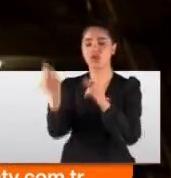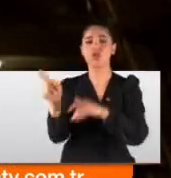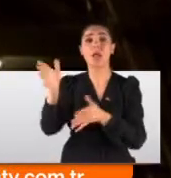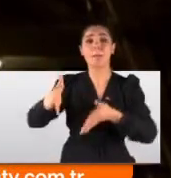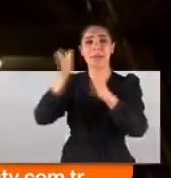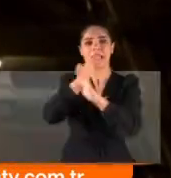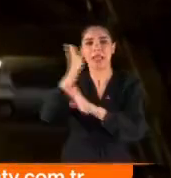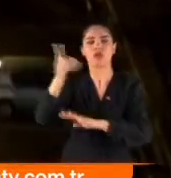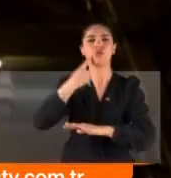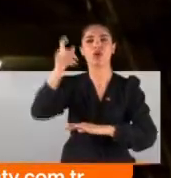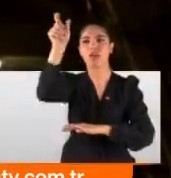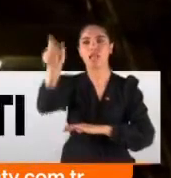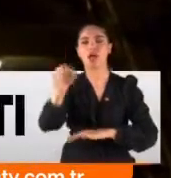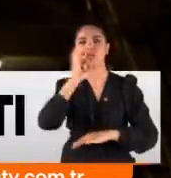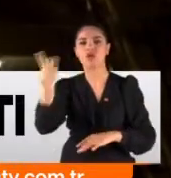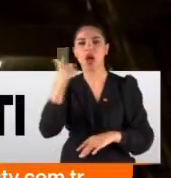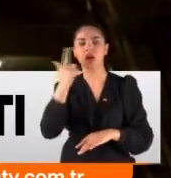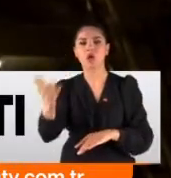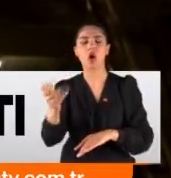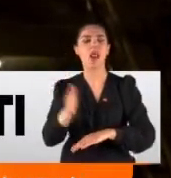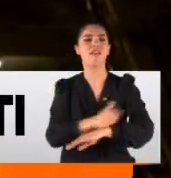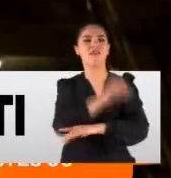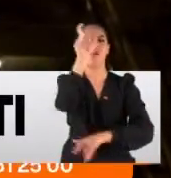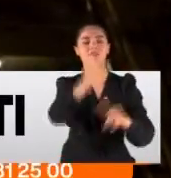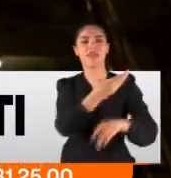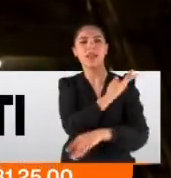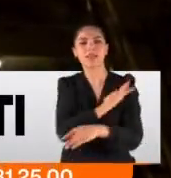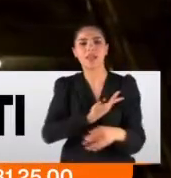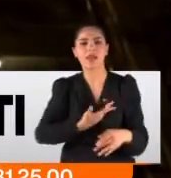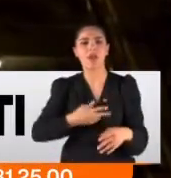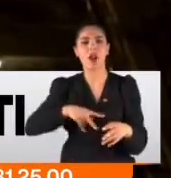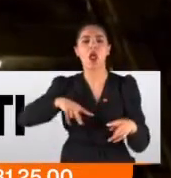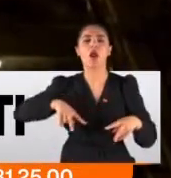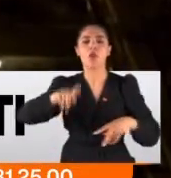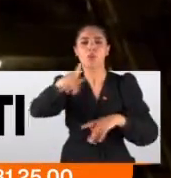Başkan Erdoğan'ın çağrısıyla vatanseverler de sokağa çıkmaya başlamıştı.